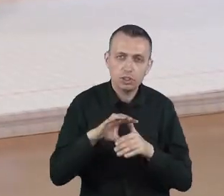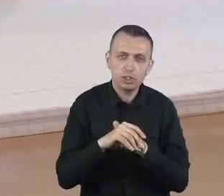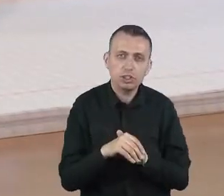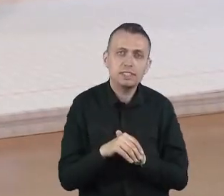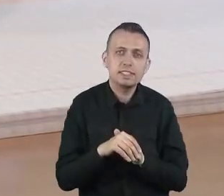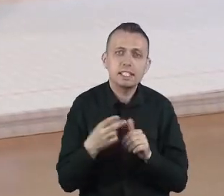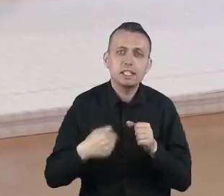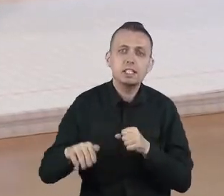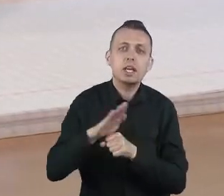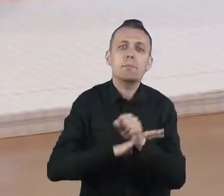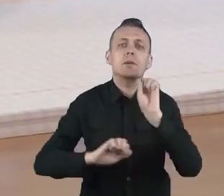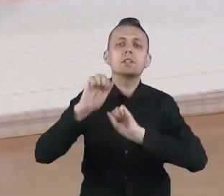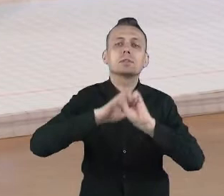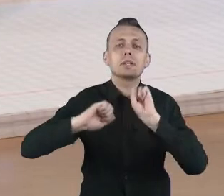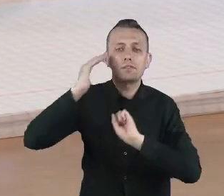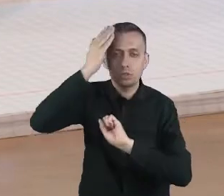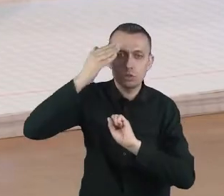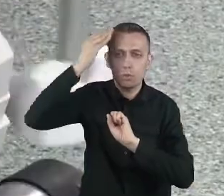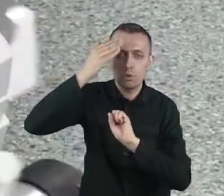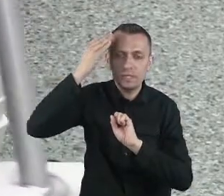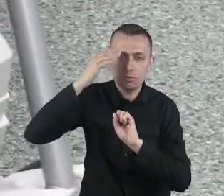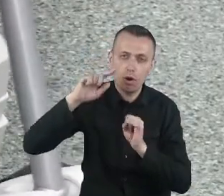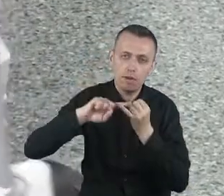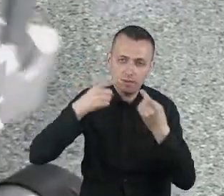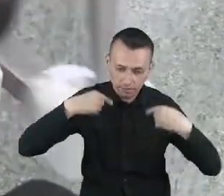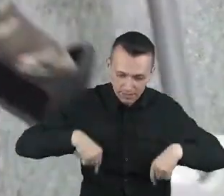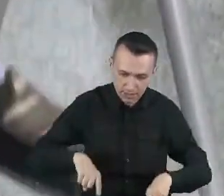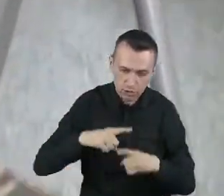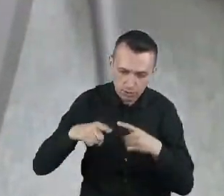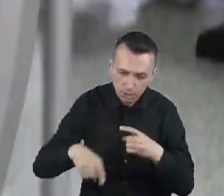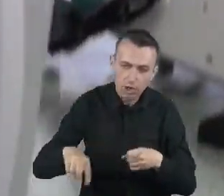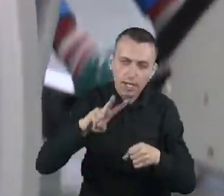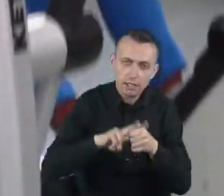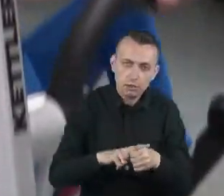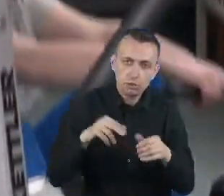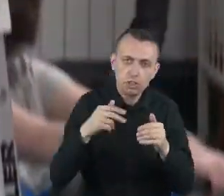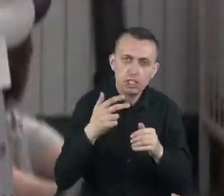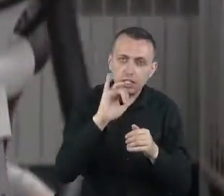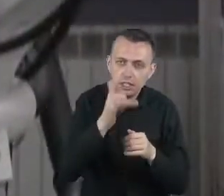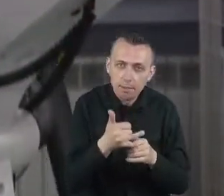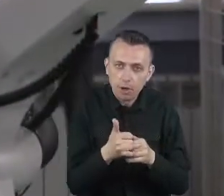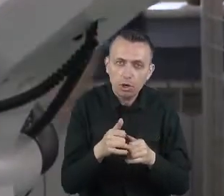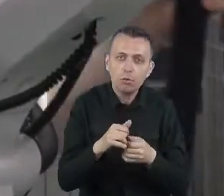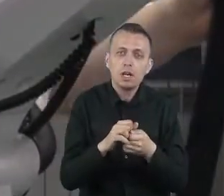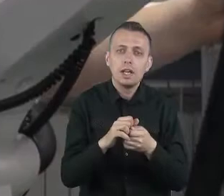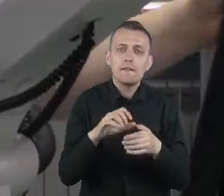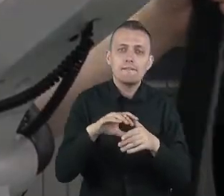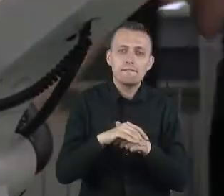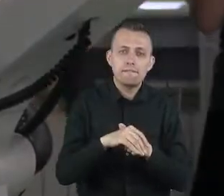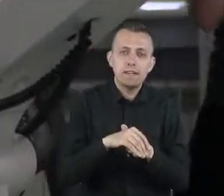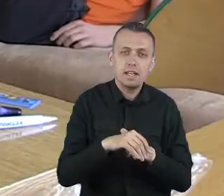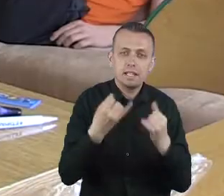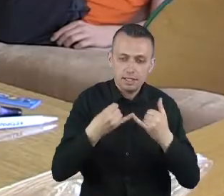i umiarkowanym, ze sprzężonymi niepełnosprawnościami, które nie mogą realizować obowiązku przedszkolnego i szkolnego w publicznych